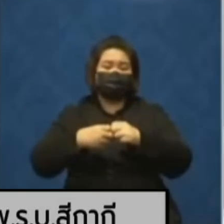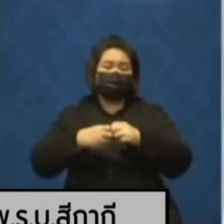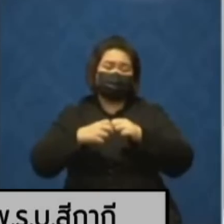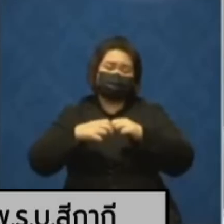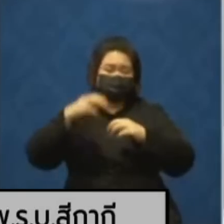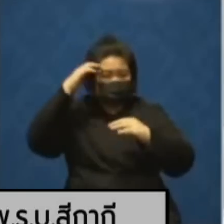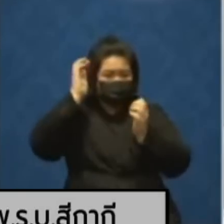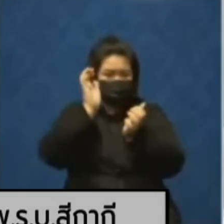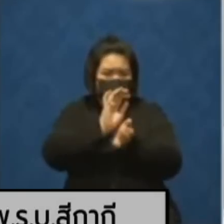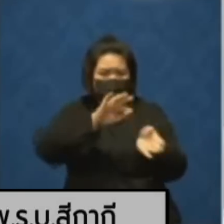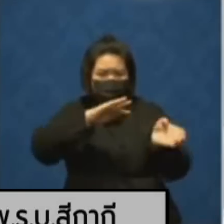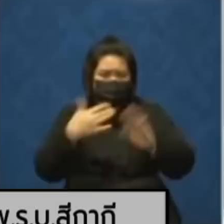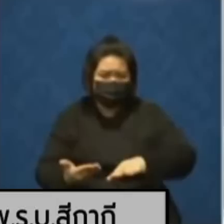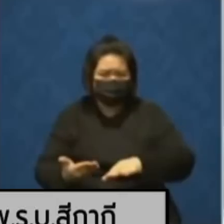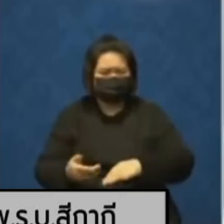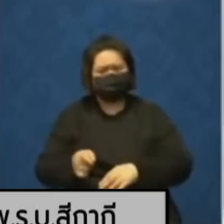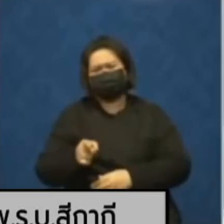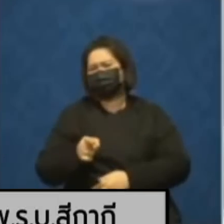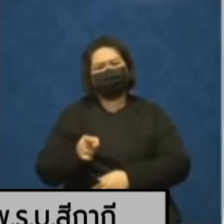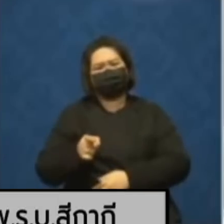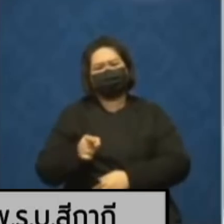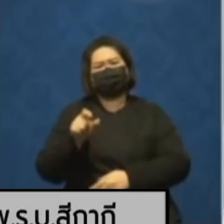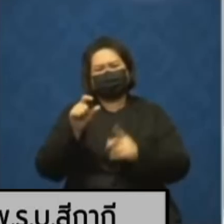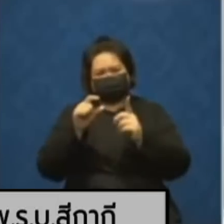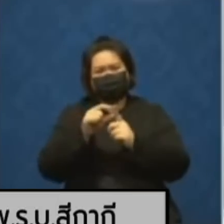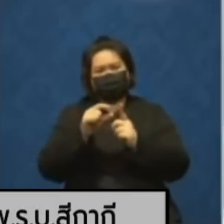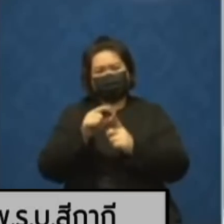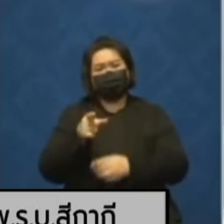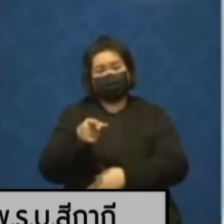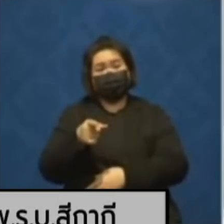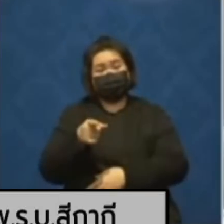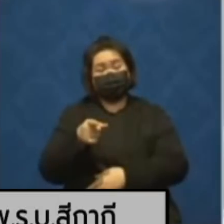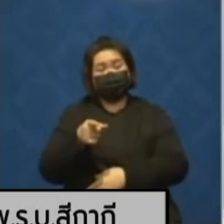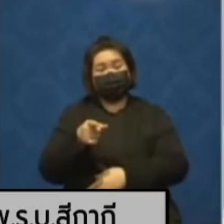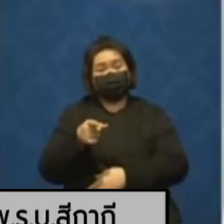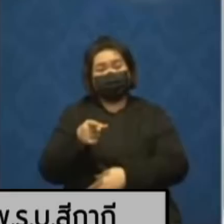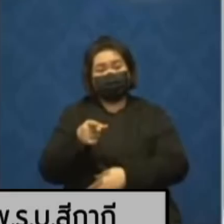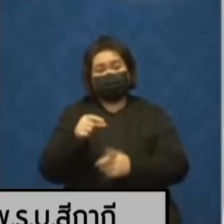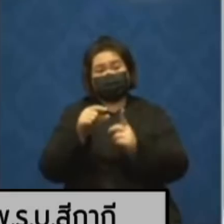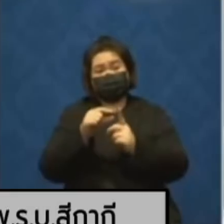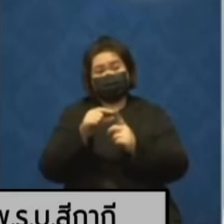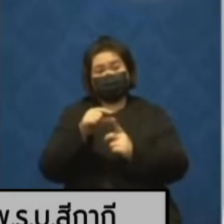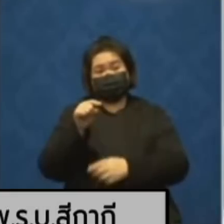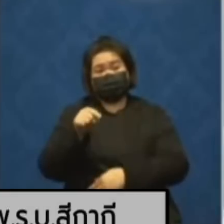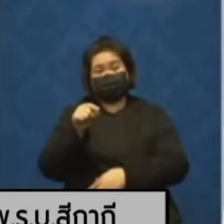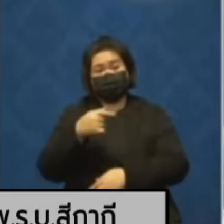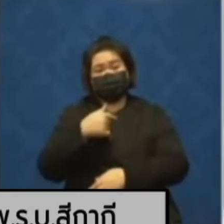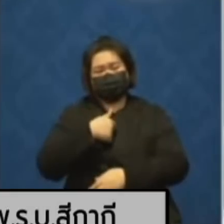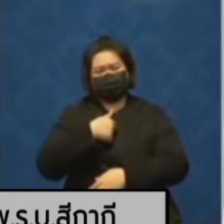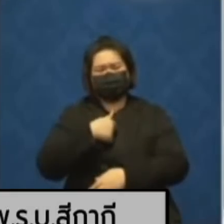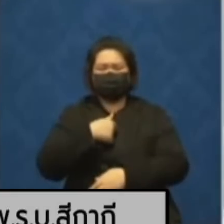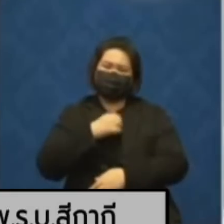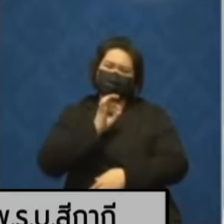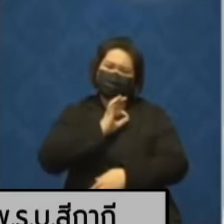ผมวาคำนี้เป็นคำสำคัญยิง เป็นคำที่เราก็มีควรู้สึกวา